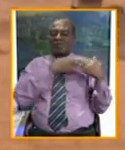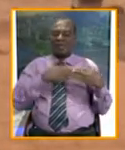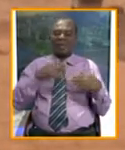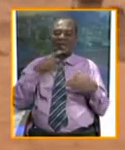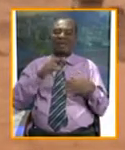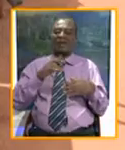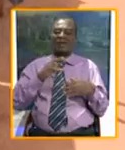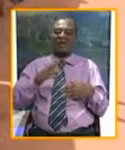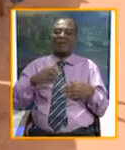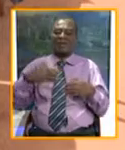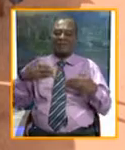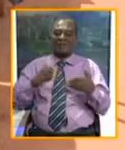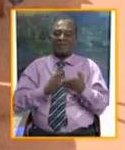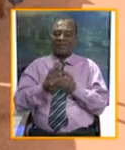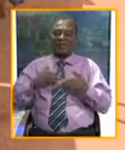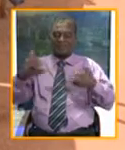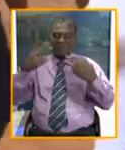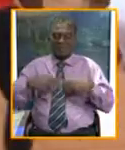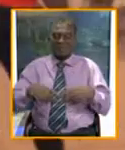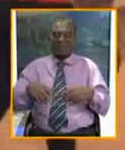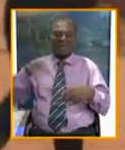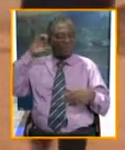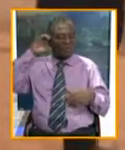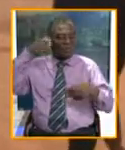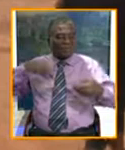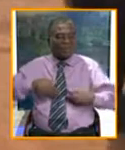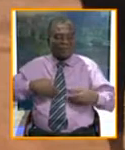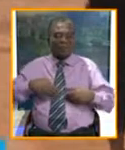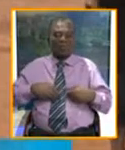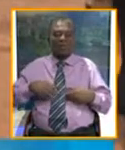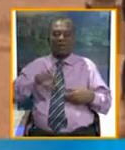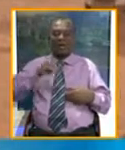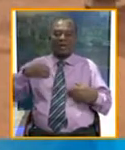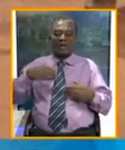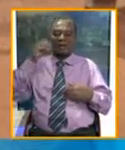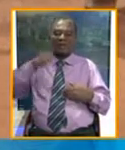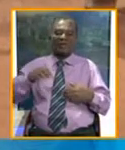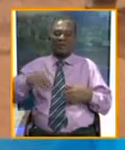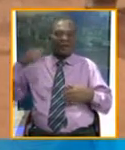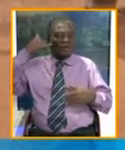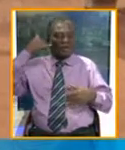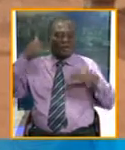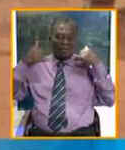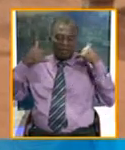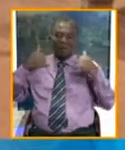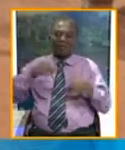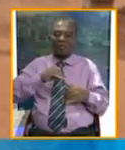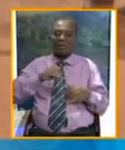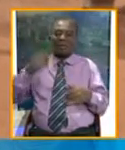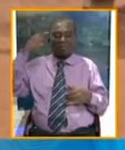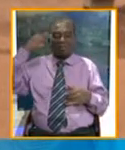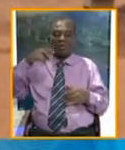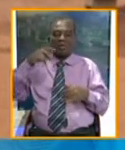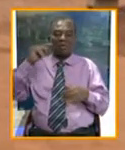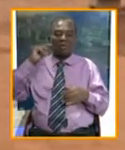bienvenu parce qu'il est jeune. Il écoute les jeunes. On a besoin de téléphone. Puisque pour téléphoner, on est obligé